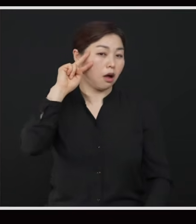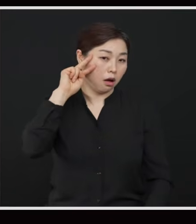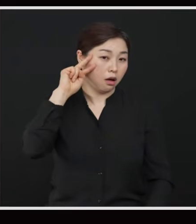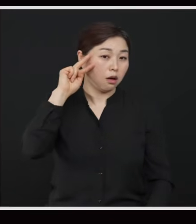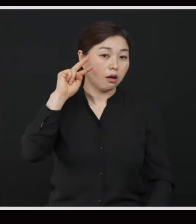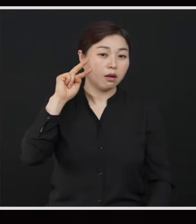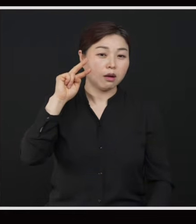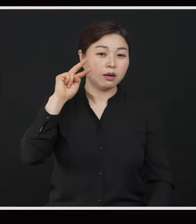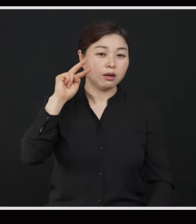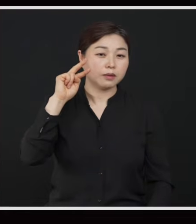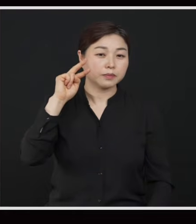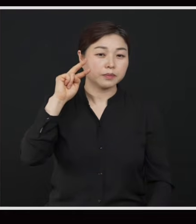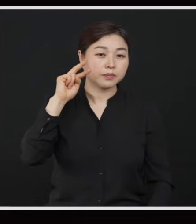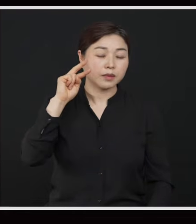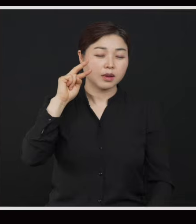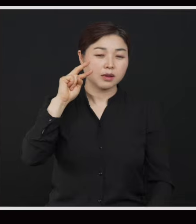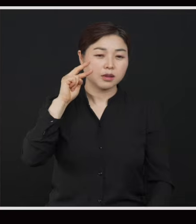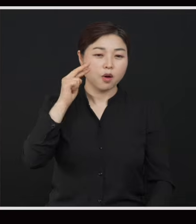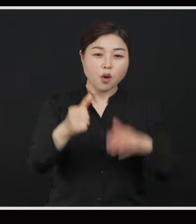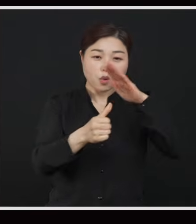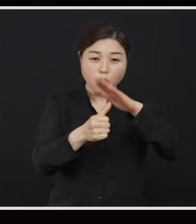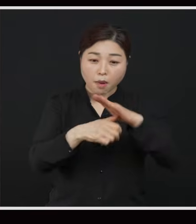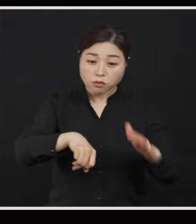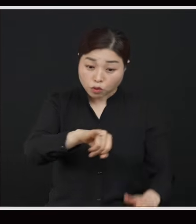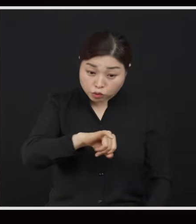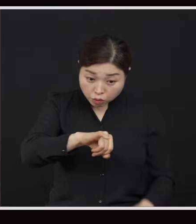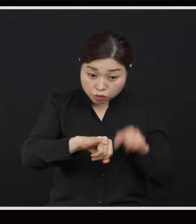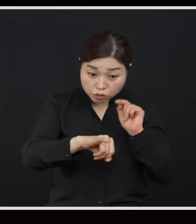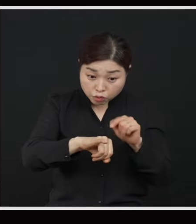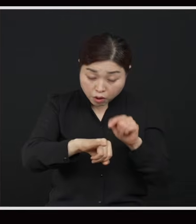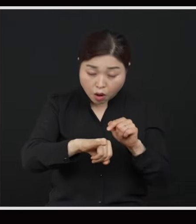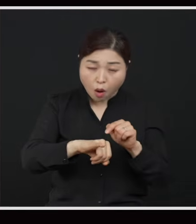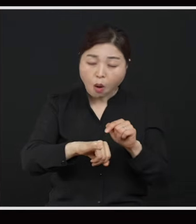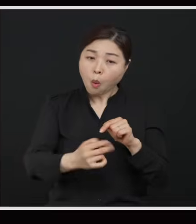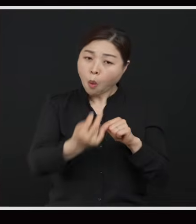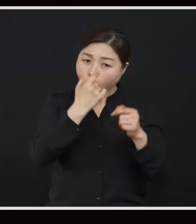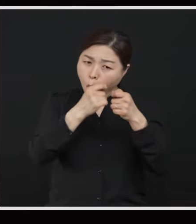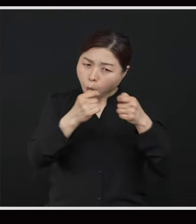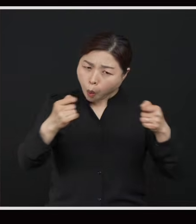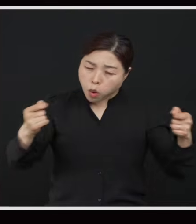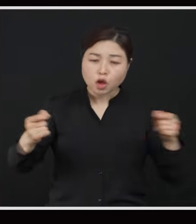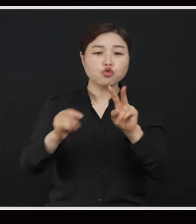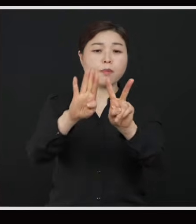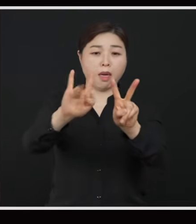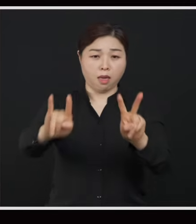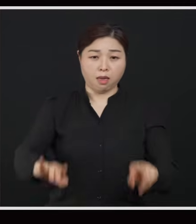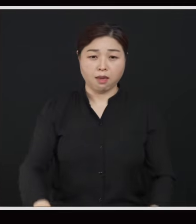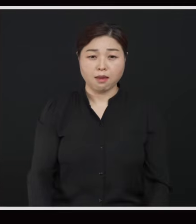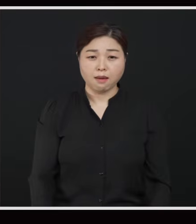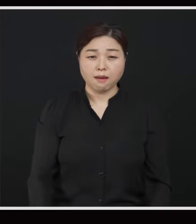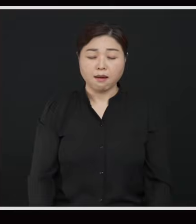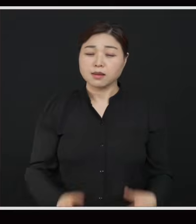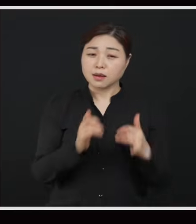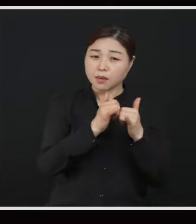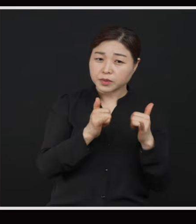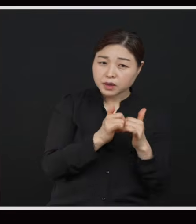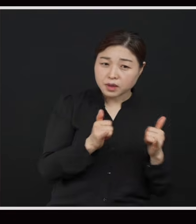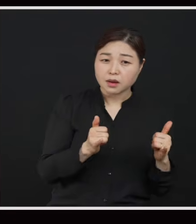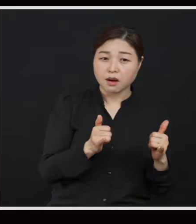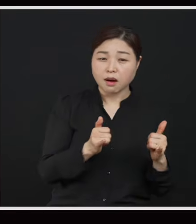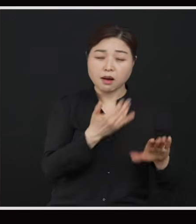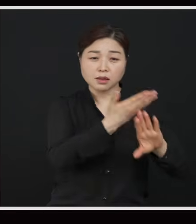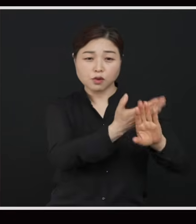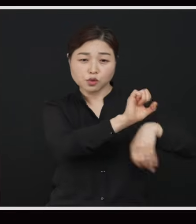하면서 이 꼬마 선충들이 오래 사는 거예요. 2배씩. 그리고 그 이후에 사람들이 그럼